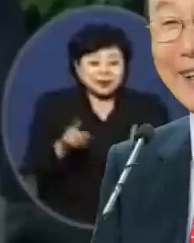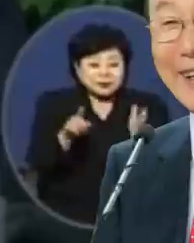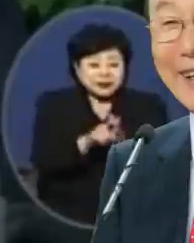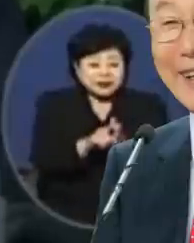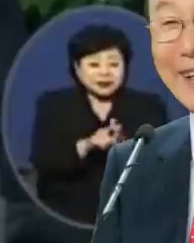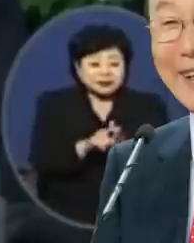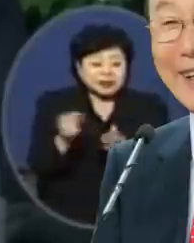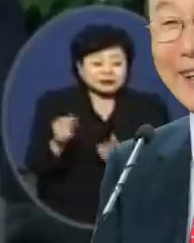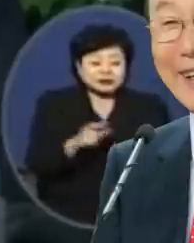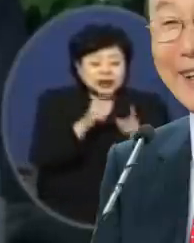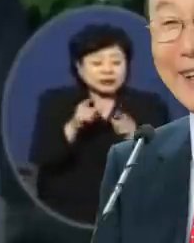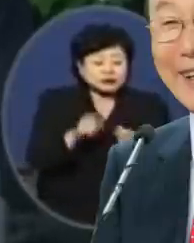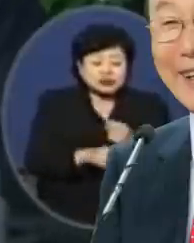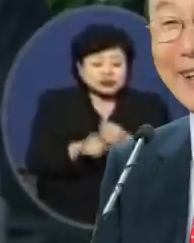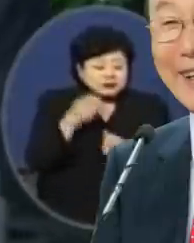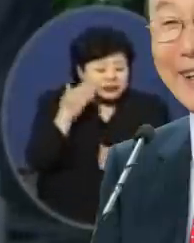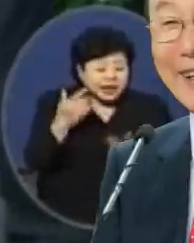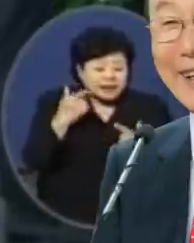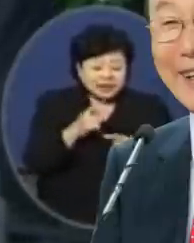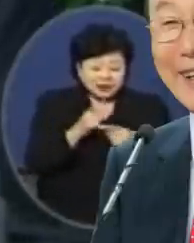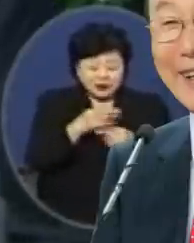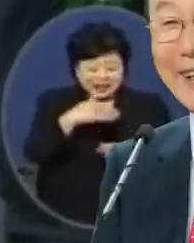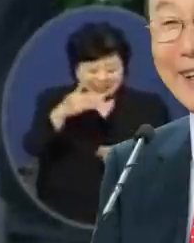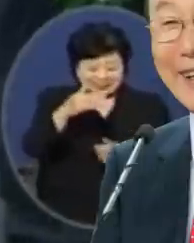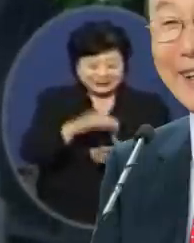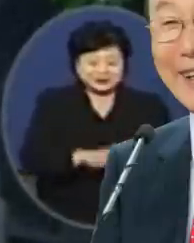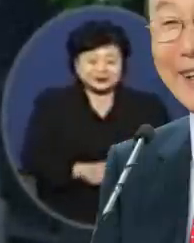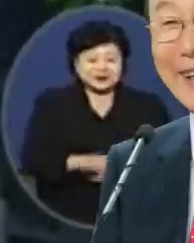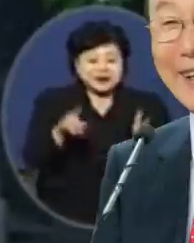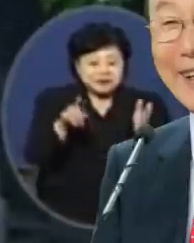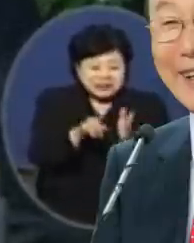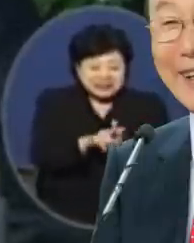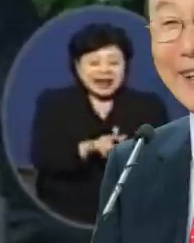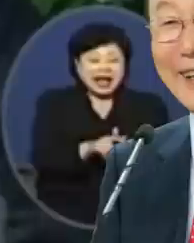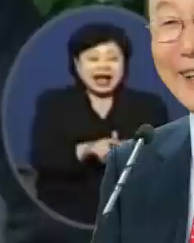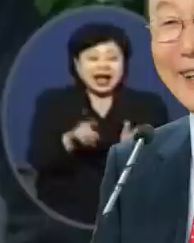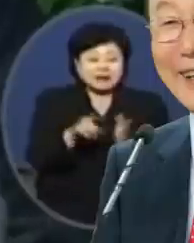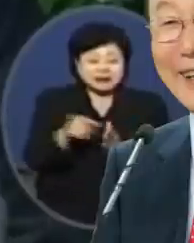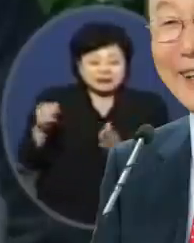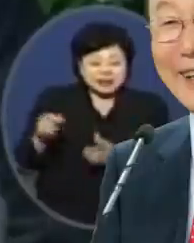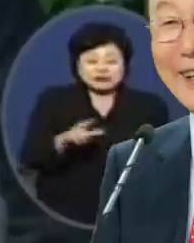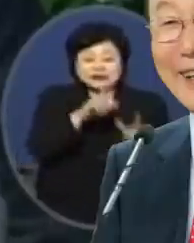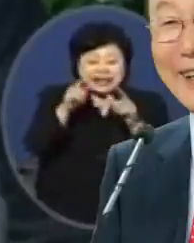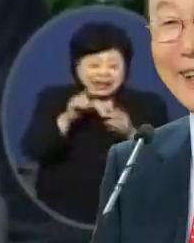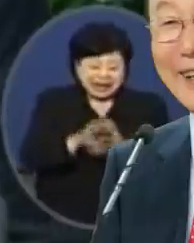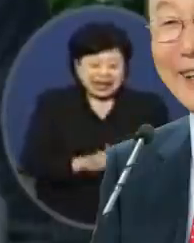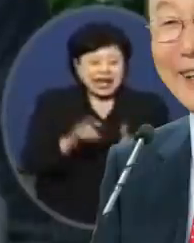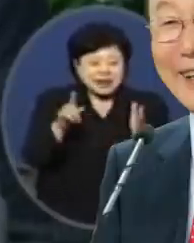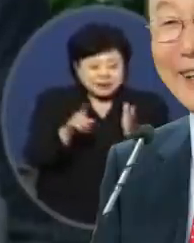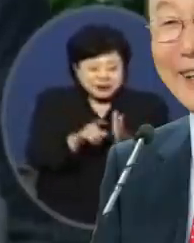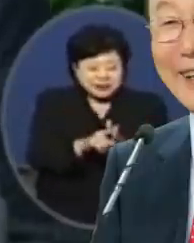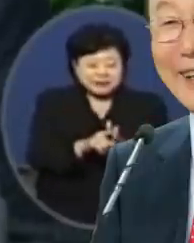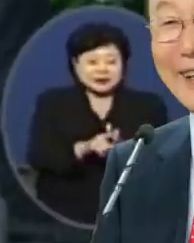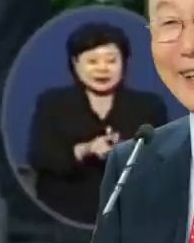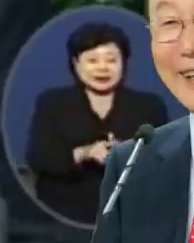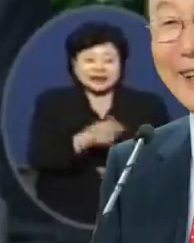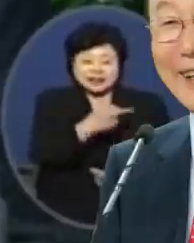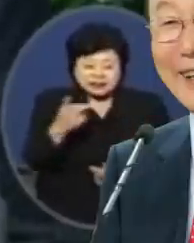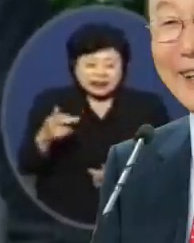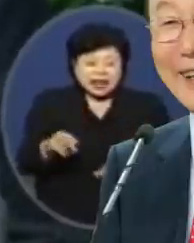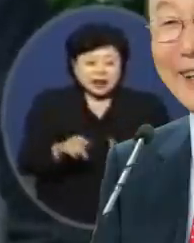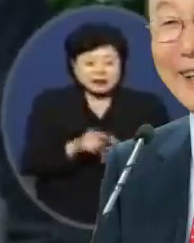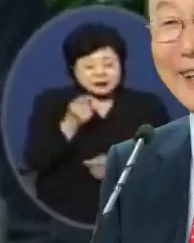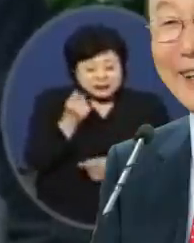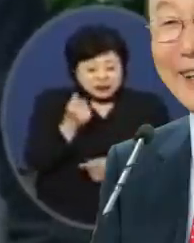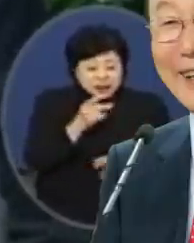믿음으로 사는 것이 무엇입니까? 항상 교회 가면 믿어라, 믿음으로 살아라, 믿음이 크다, 믿음이